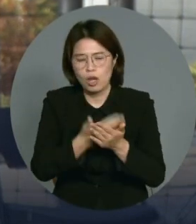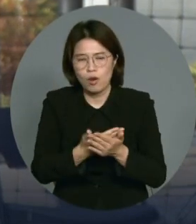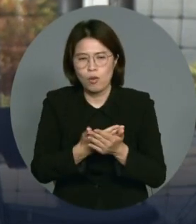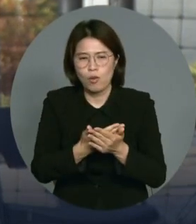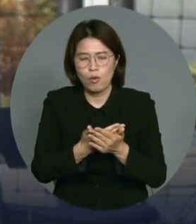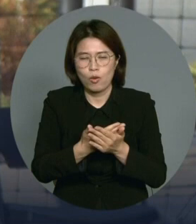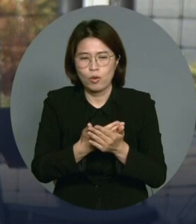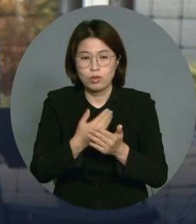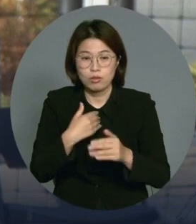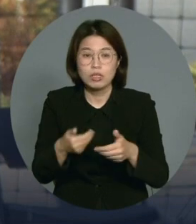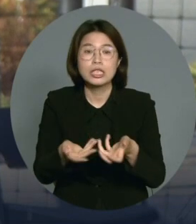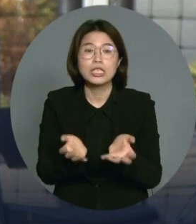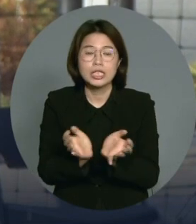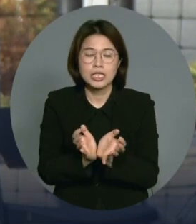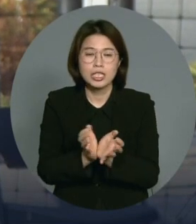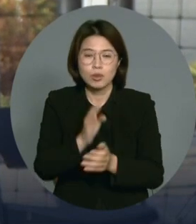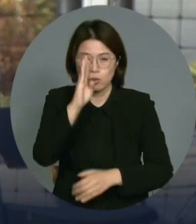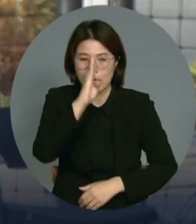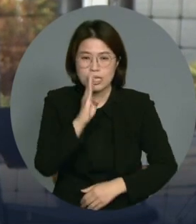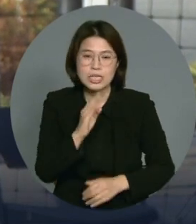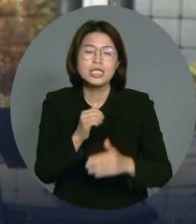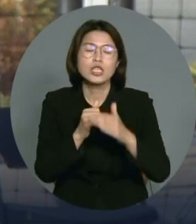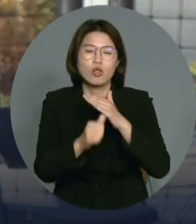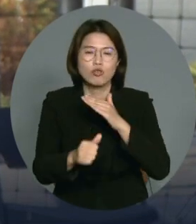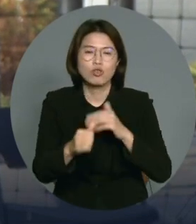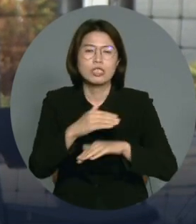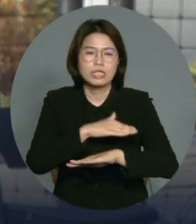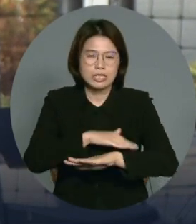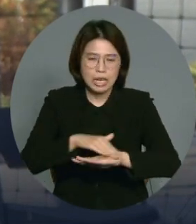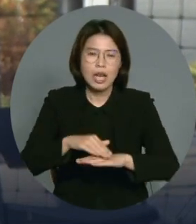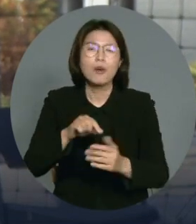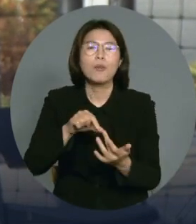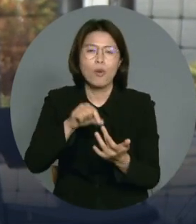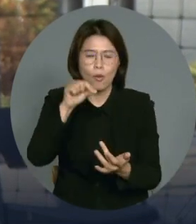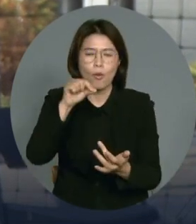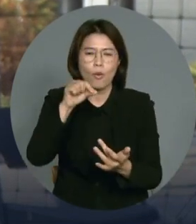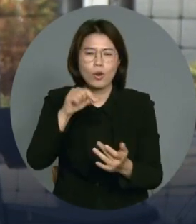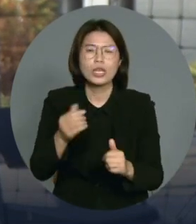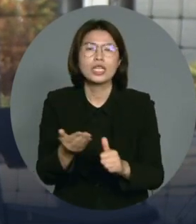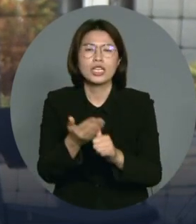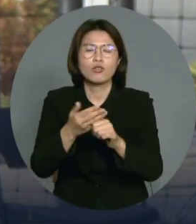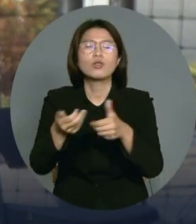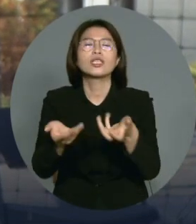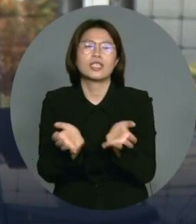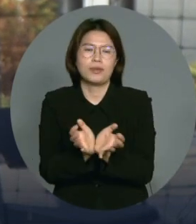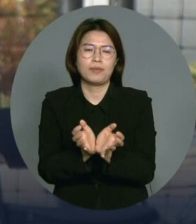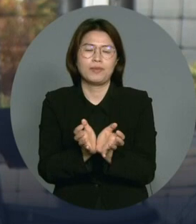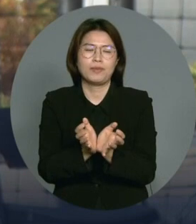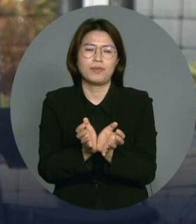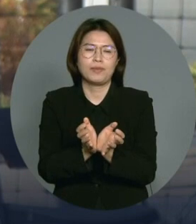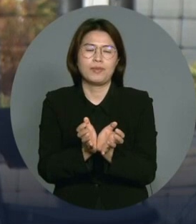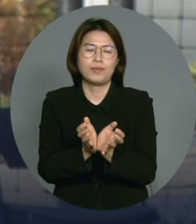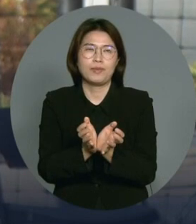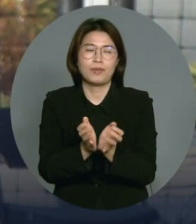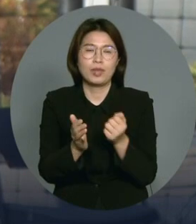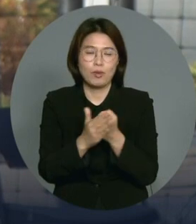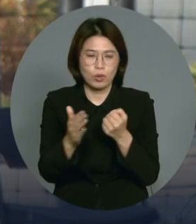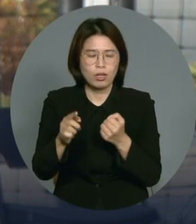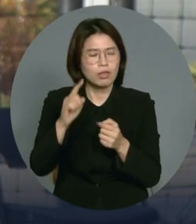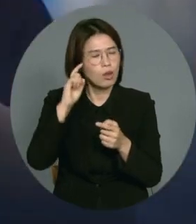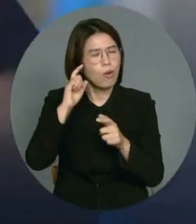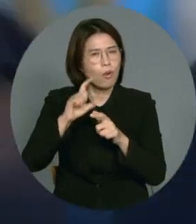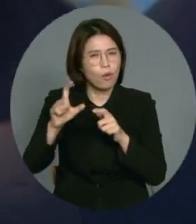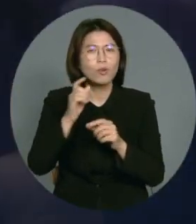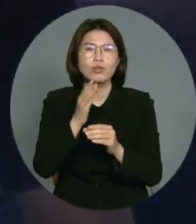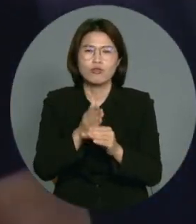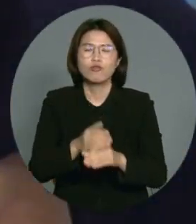또 브라질 선수들을 잘 뽑고 잘 키우는 팀이기 때문에 그런 쪽에서 고심을 하고